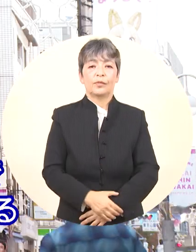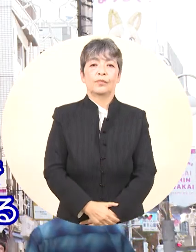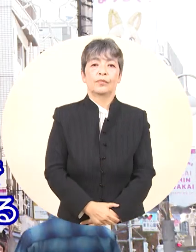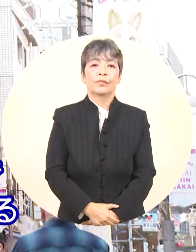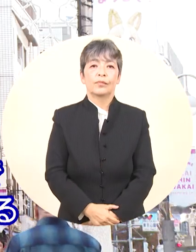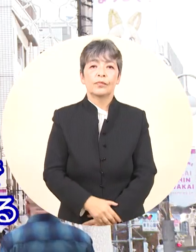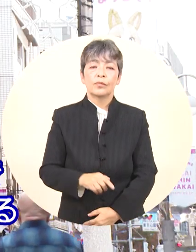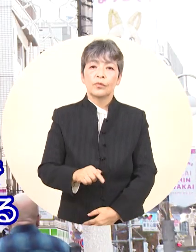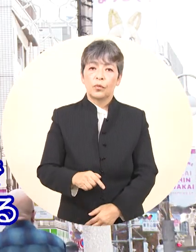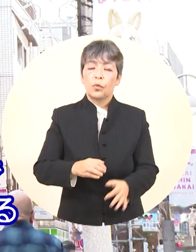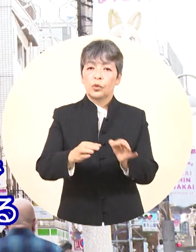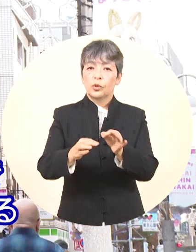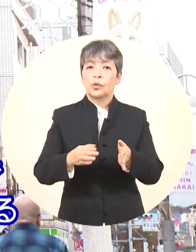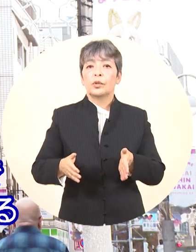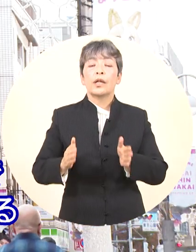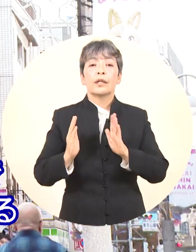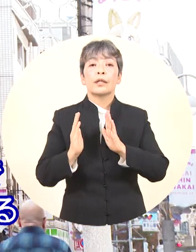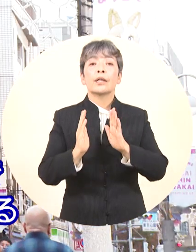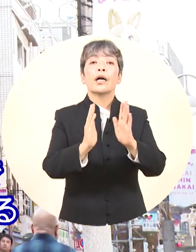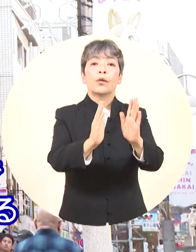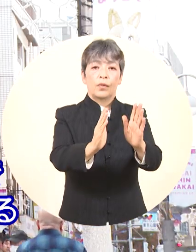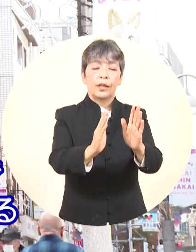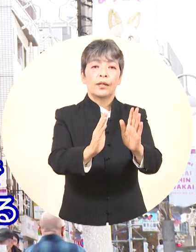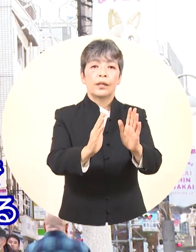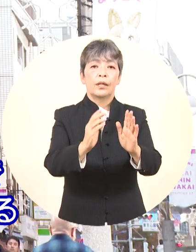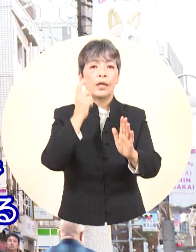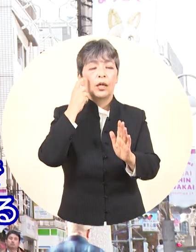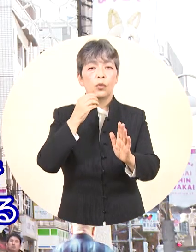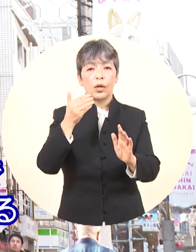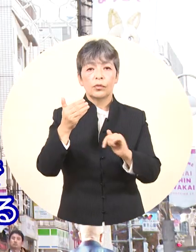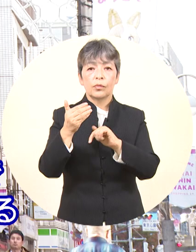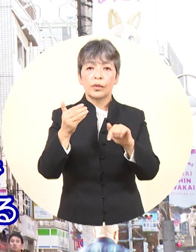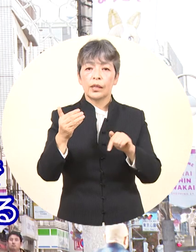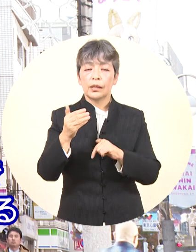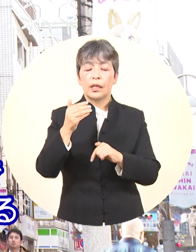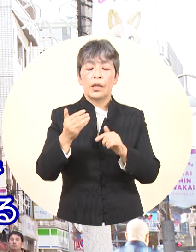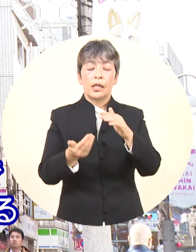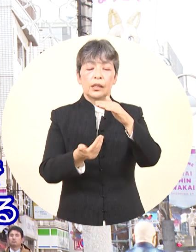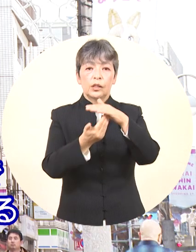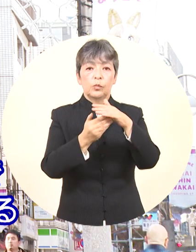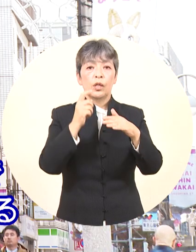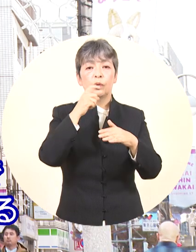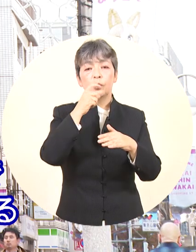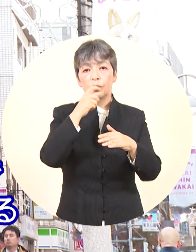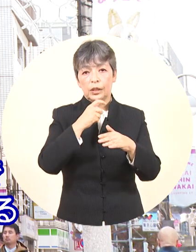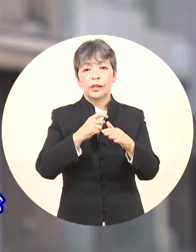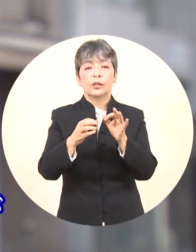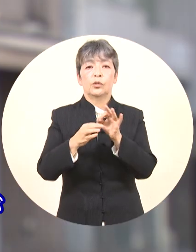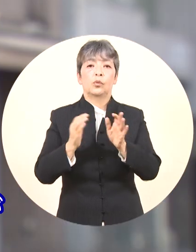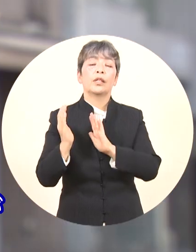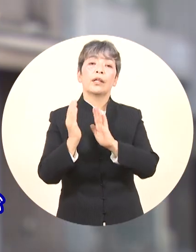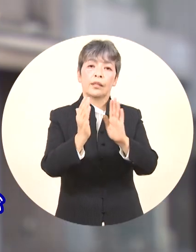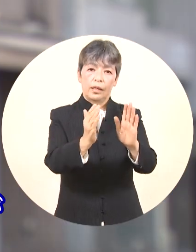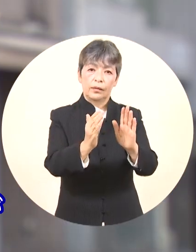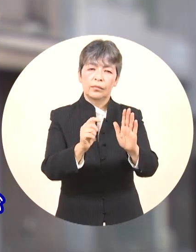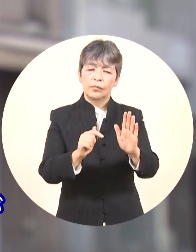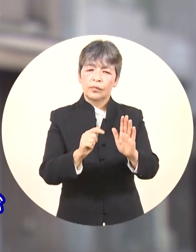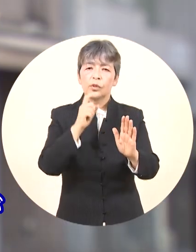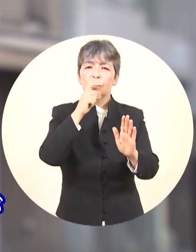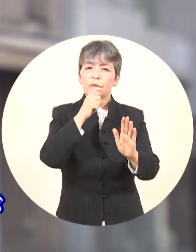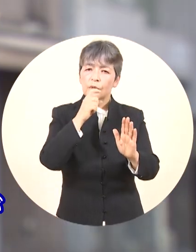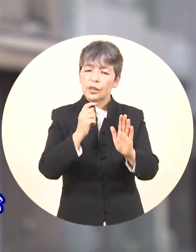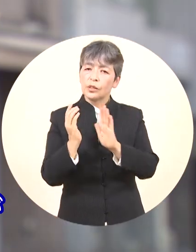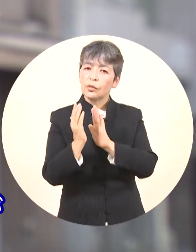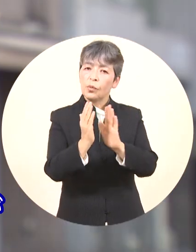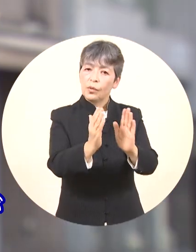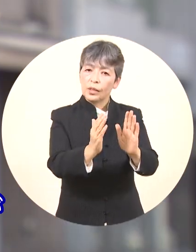この商店街は江戸川区の中で一番古い商店街と言われている、そういう古い通りなんだけれ